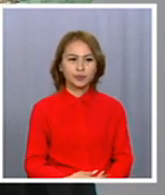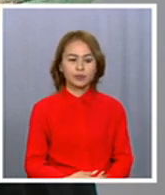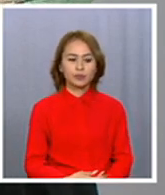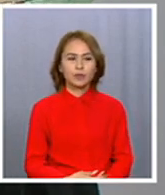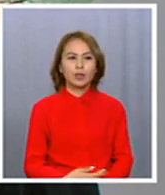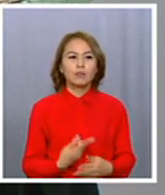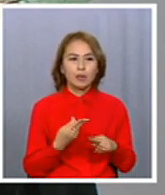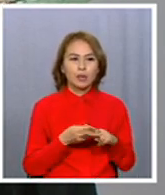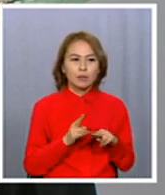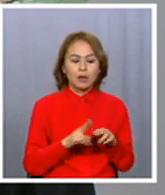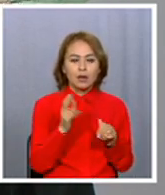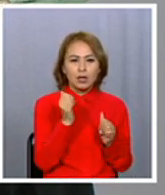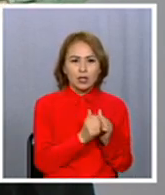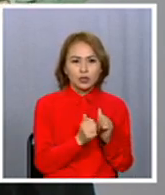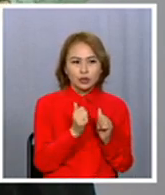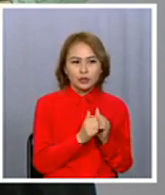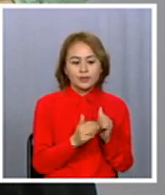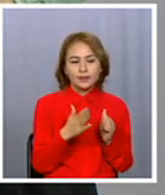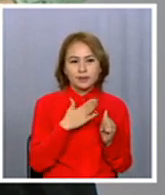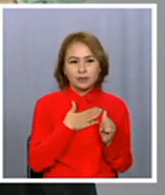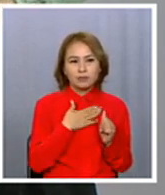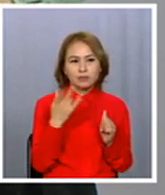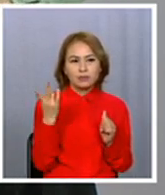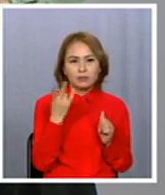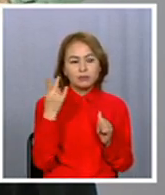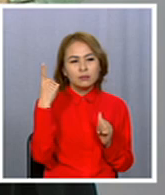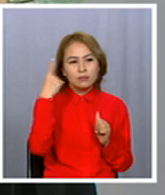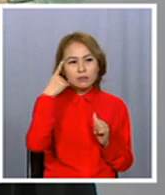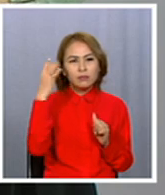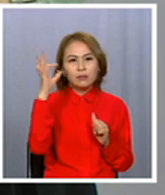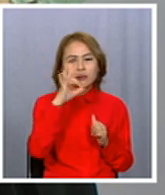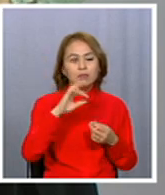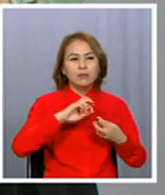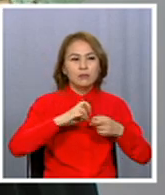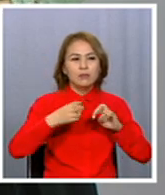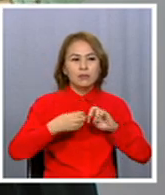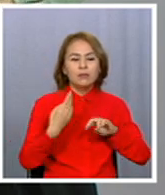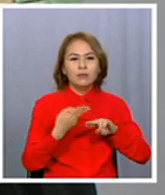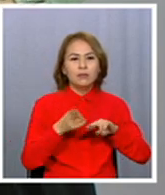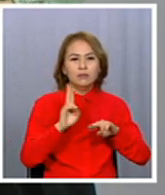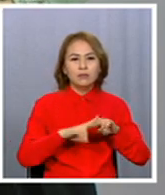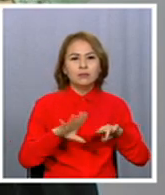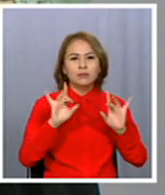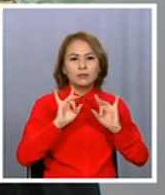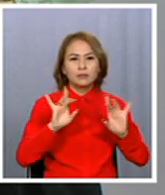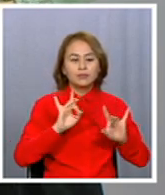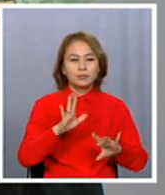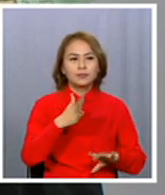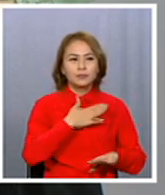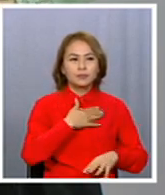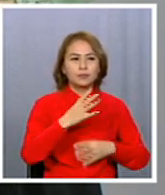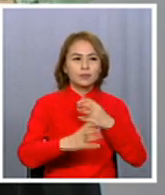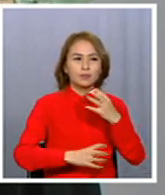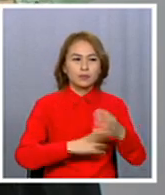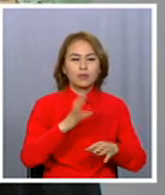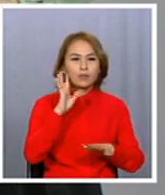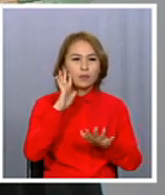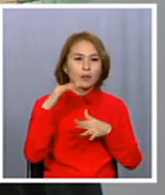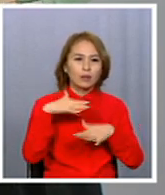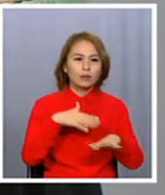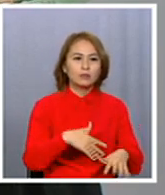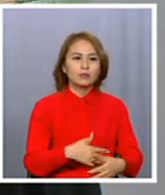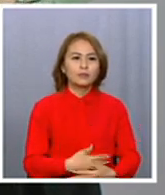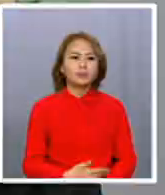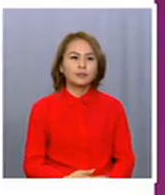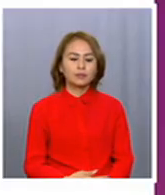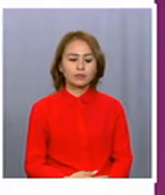Поэтому каждый из нас должен задуматься о тех проблемах, о которых рассказал нам Мировой океан. Берегите